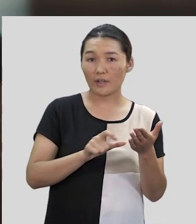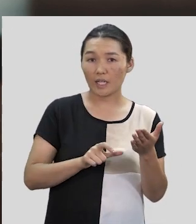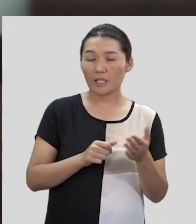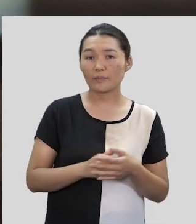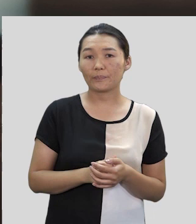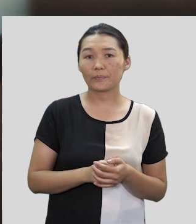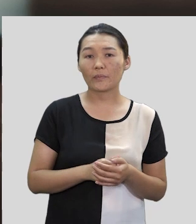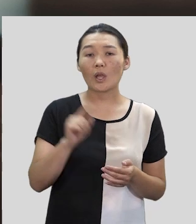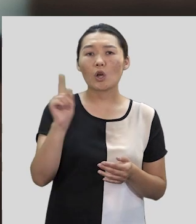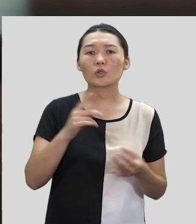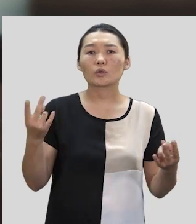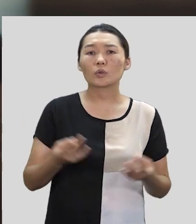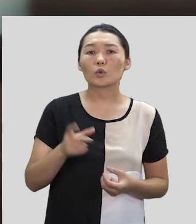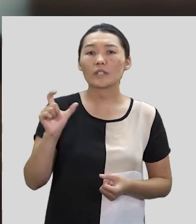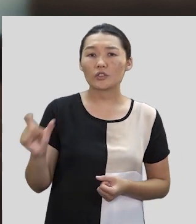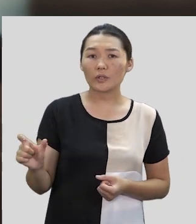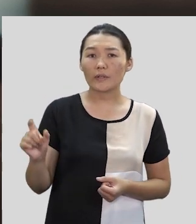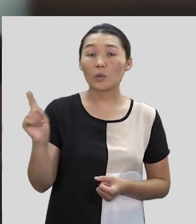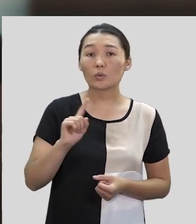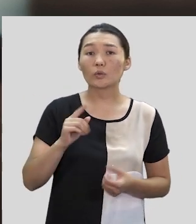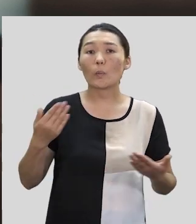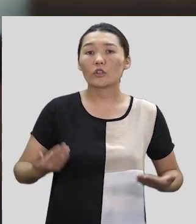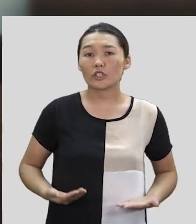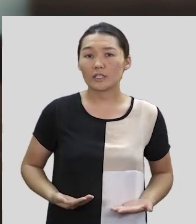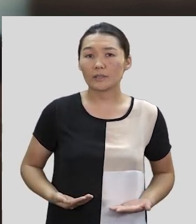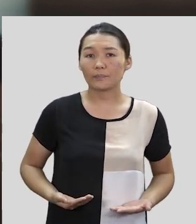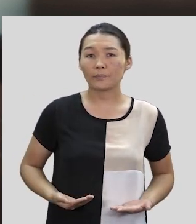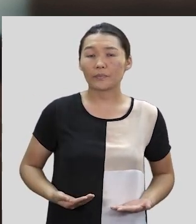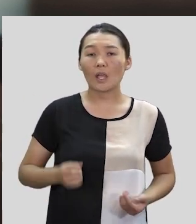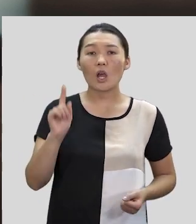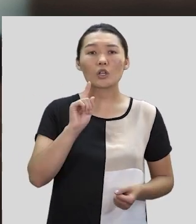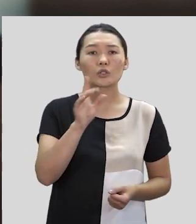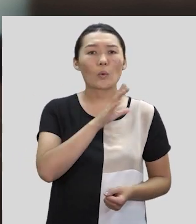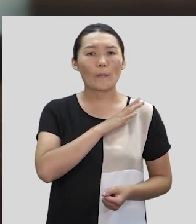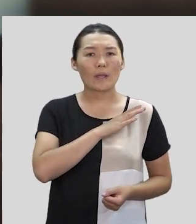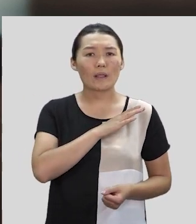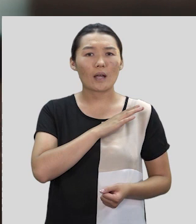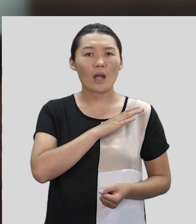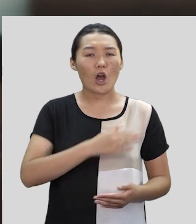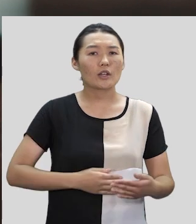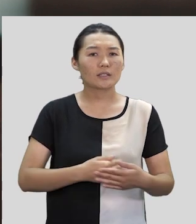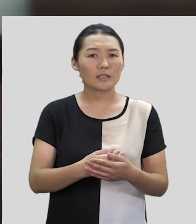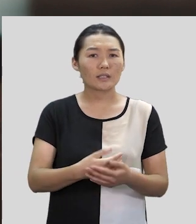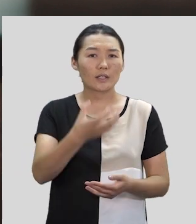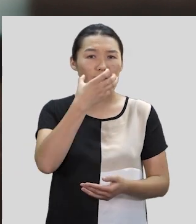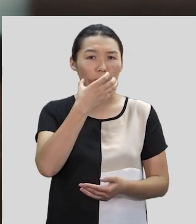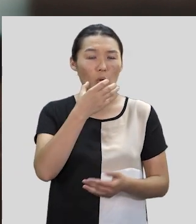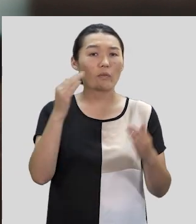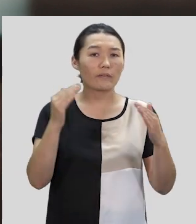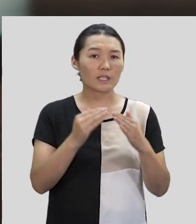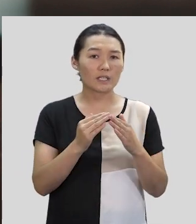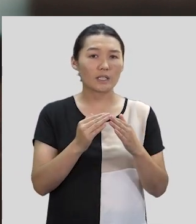что нужно человеку чтобы жить что было сытно и тепло в квартире